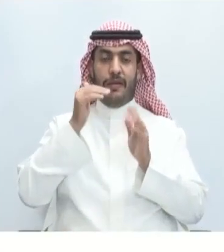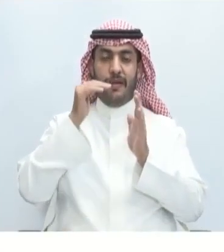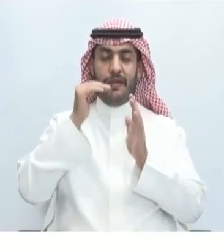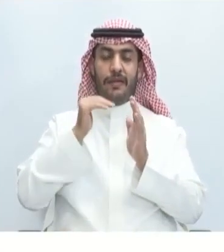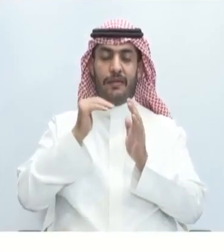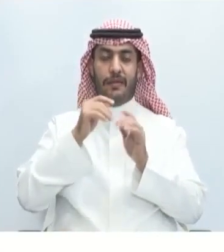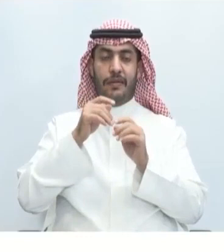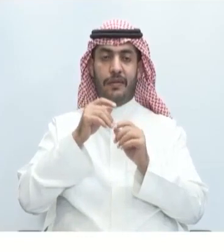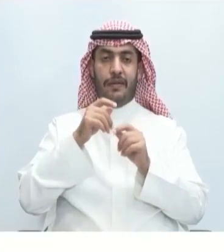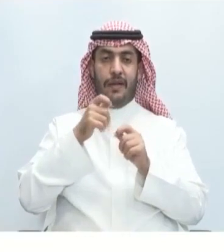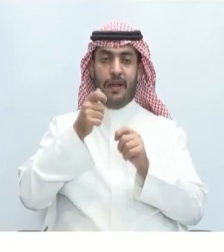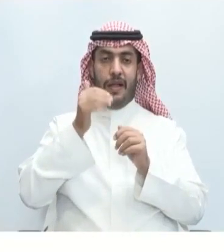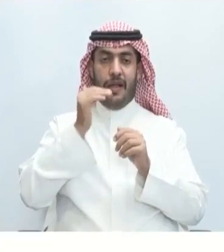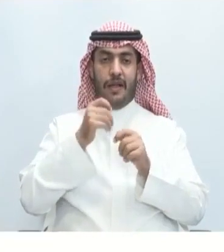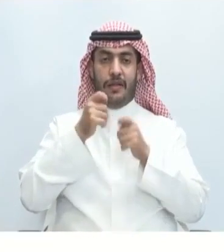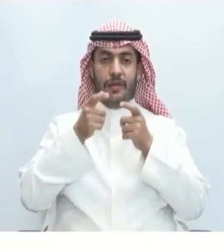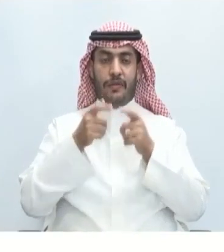ان نبحث عن اقل